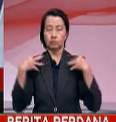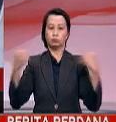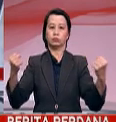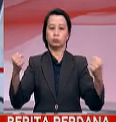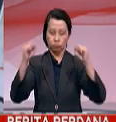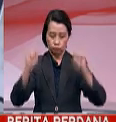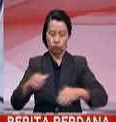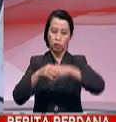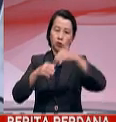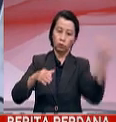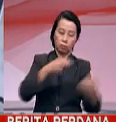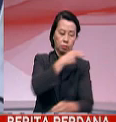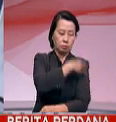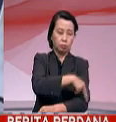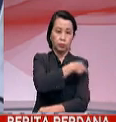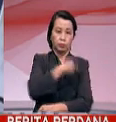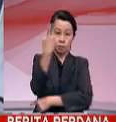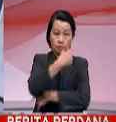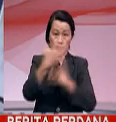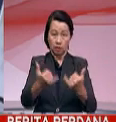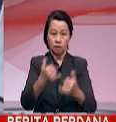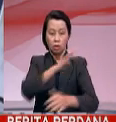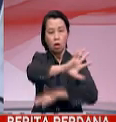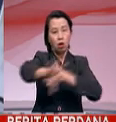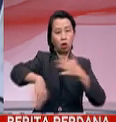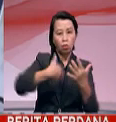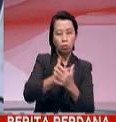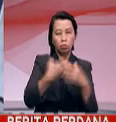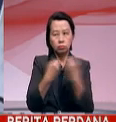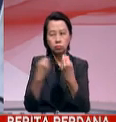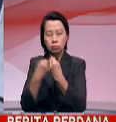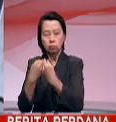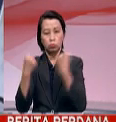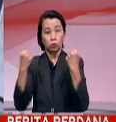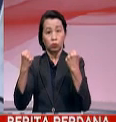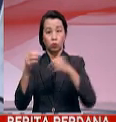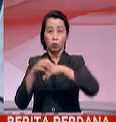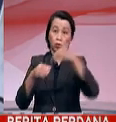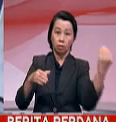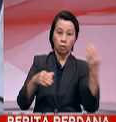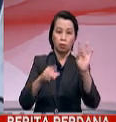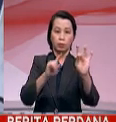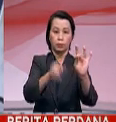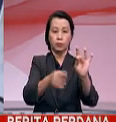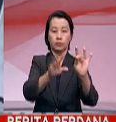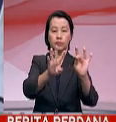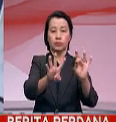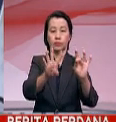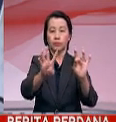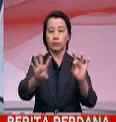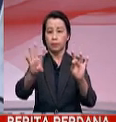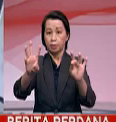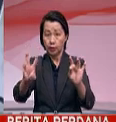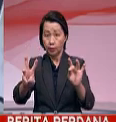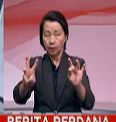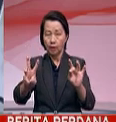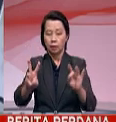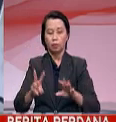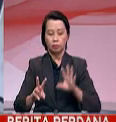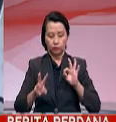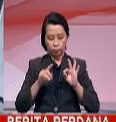dibenarkan discharge hari ini. Ia menjadikan jumlah kumulatif kes pulih dan discharge 8,446 kes,